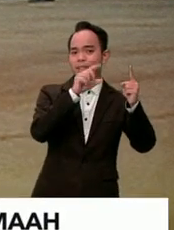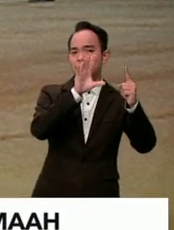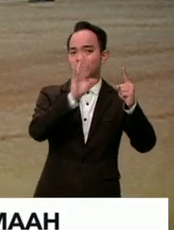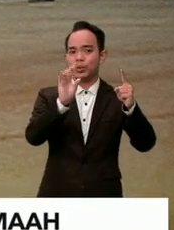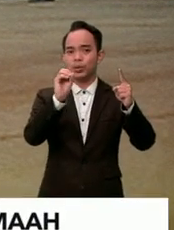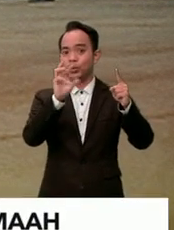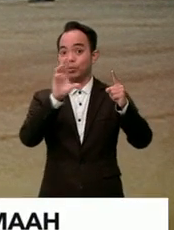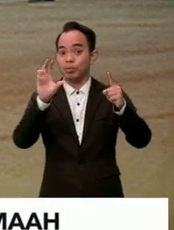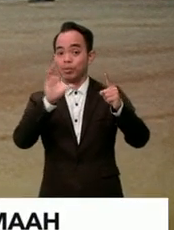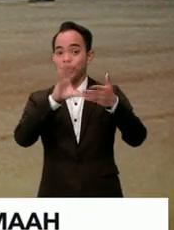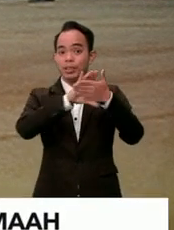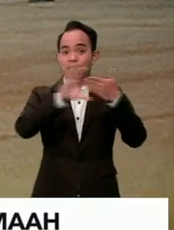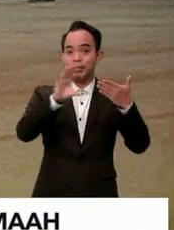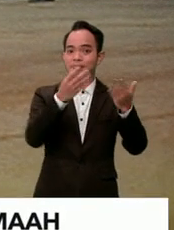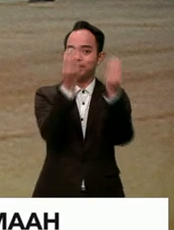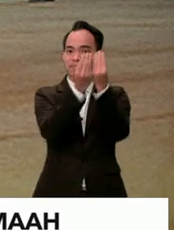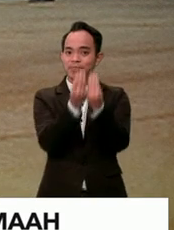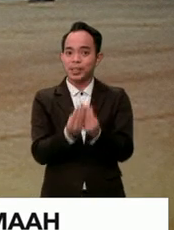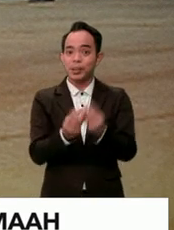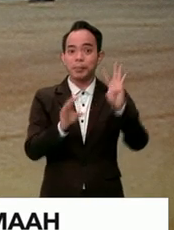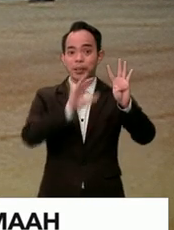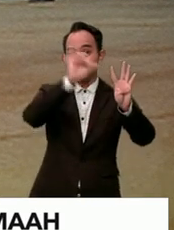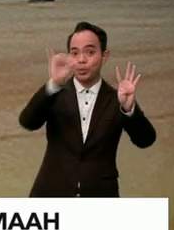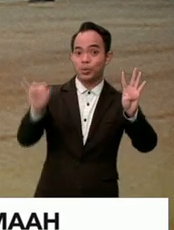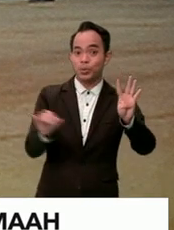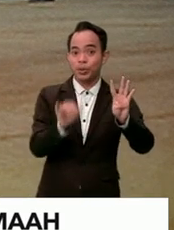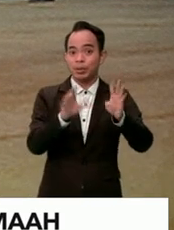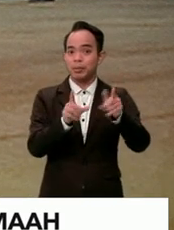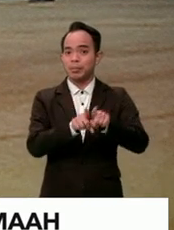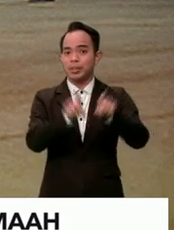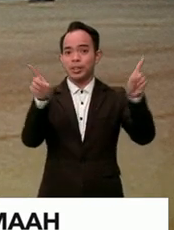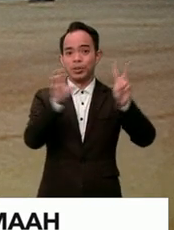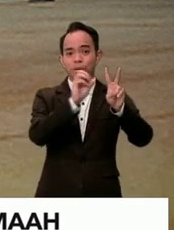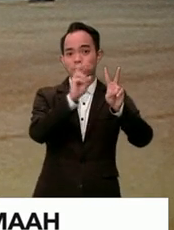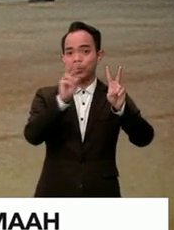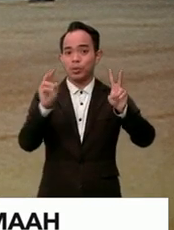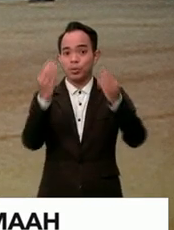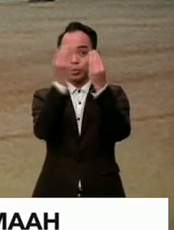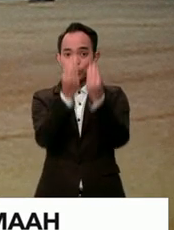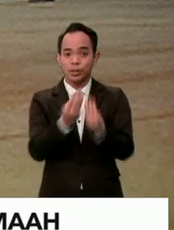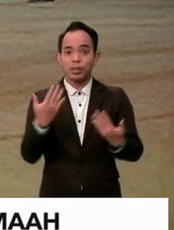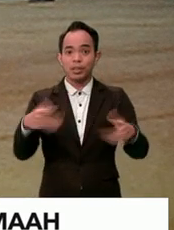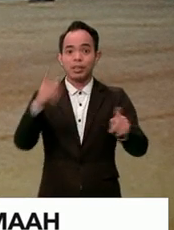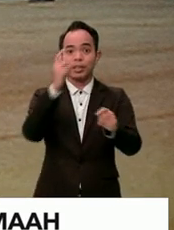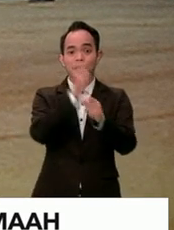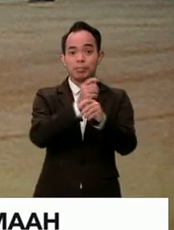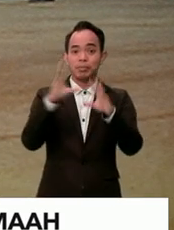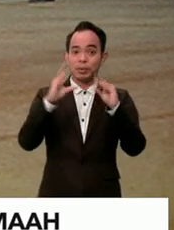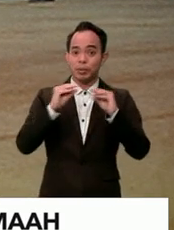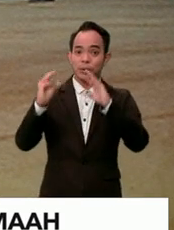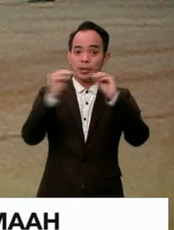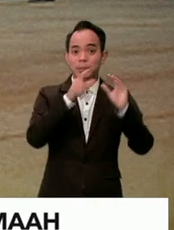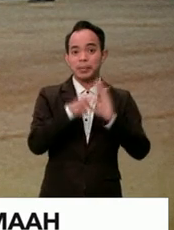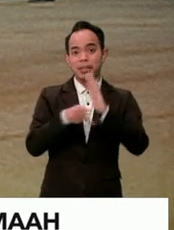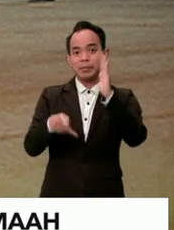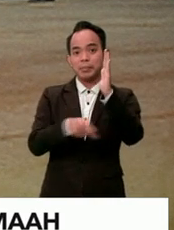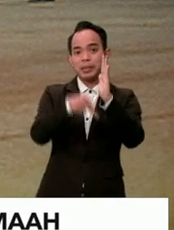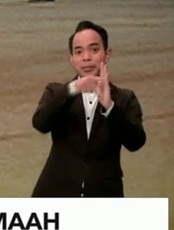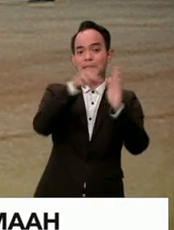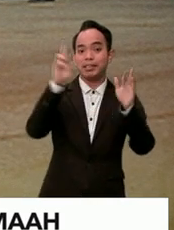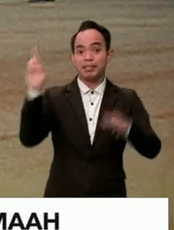11700 reggae naik kira-kira empat juta rupiah berbanding 2020 jumlah itu ditetapkan dalam musyawarah di Palimanan negara itu pada